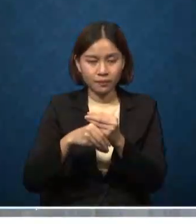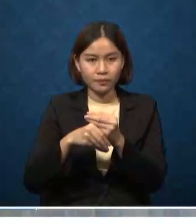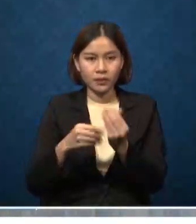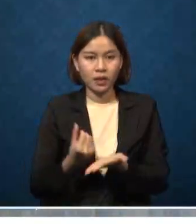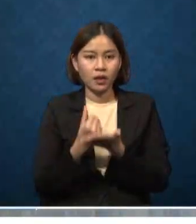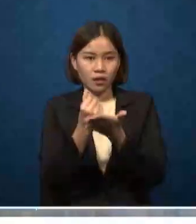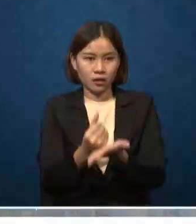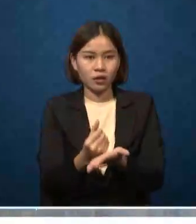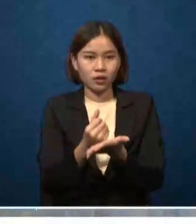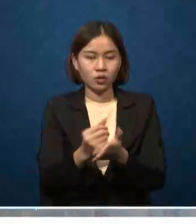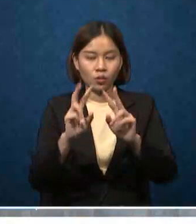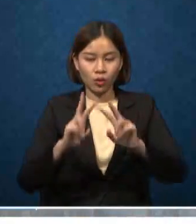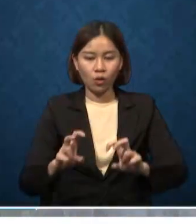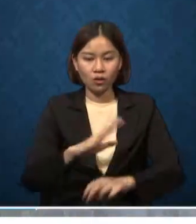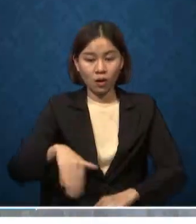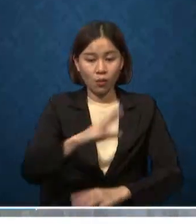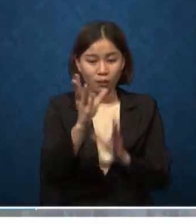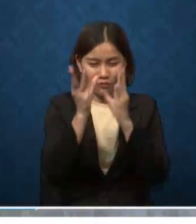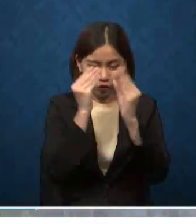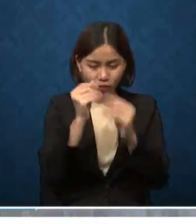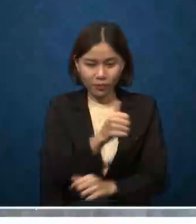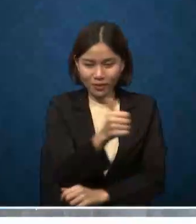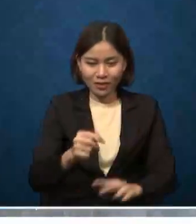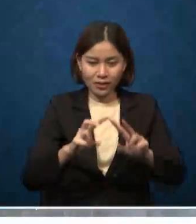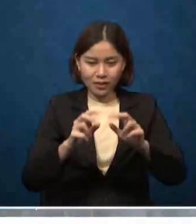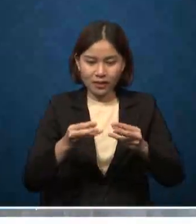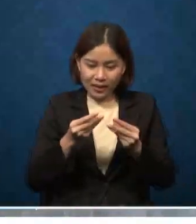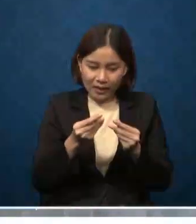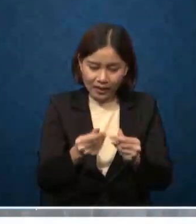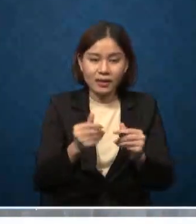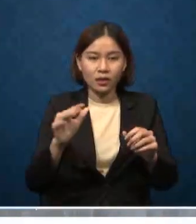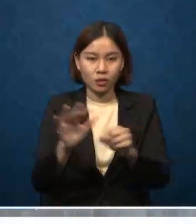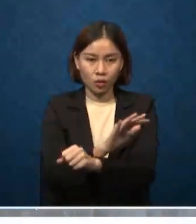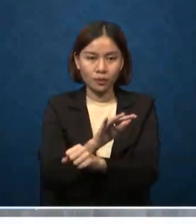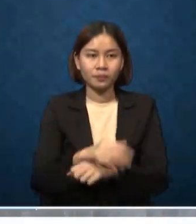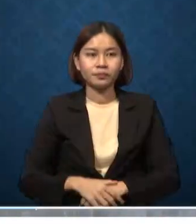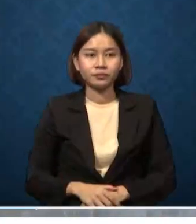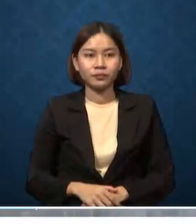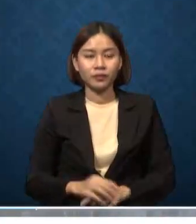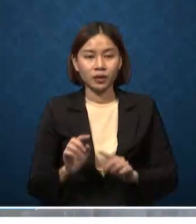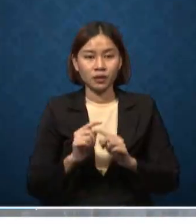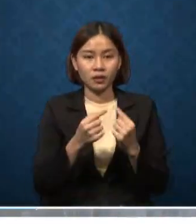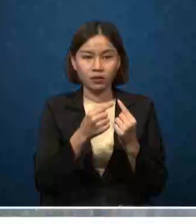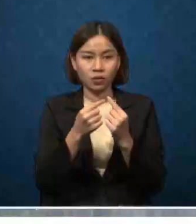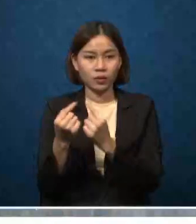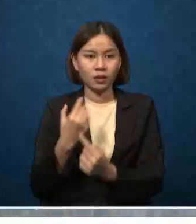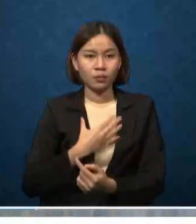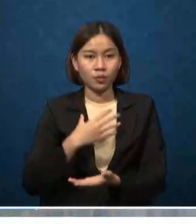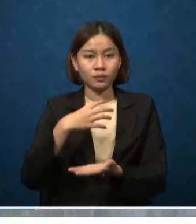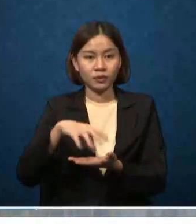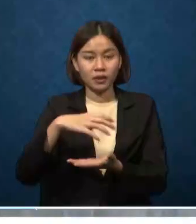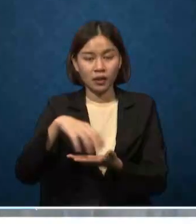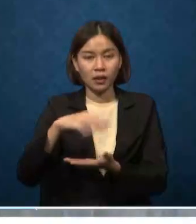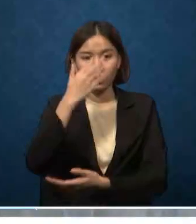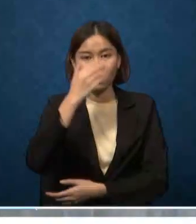ท่านได้ศึกษาให้ดีและละเอียดรอบคอบทีเดียวนะครับสิ่งต่อไปนี้ที่ผมจะกราบเรียนก็เพื่อ